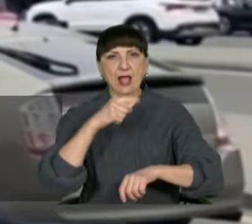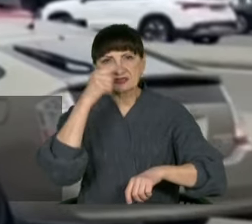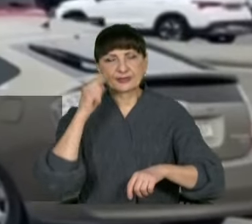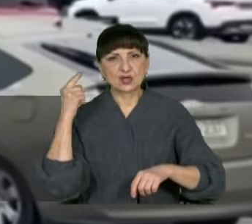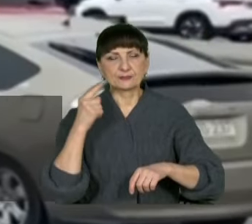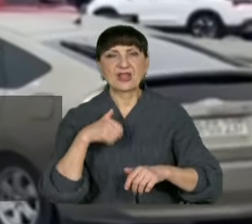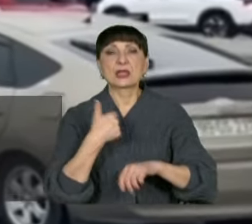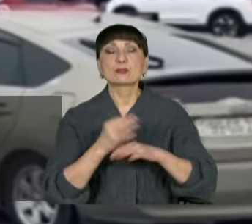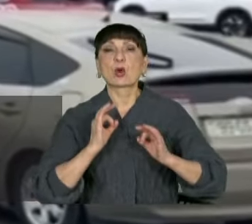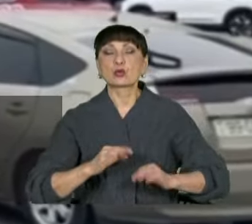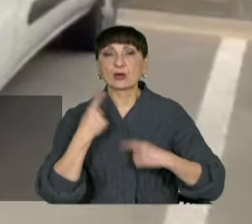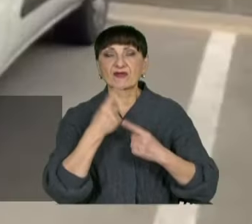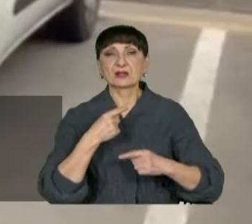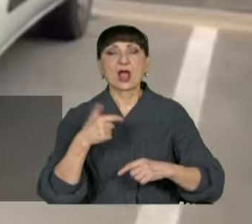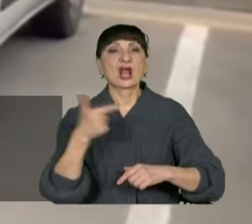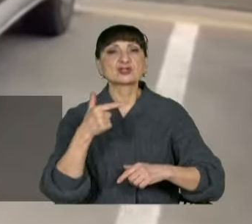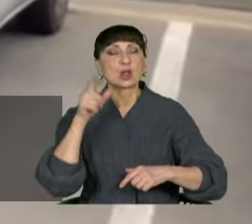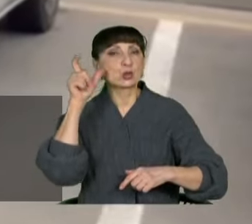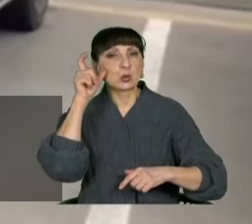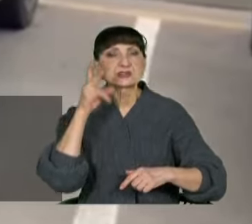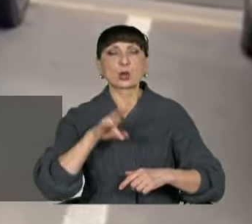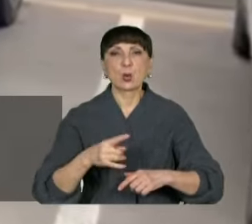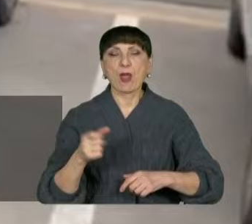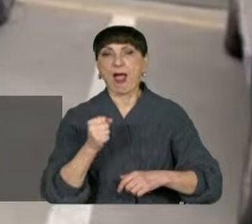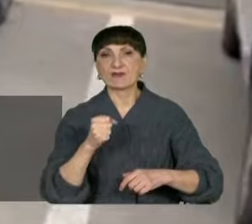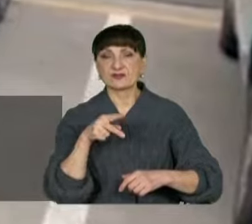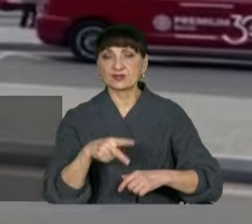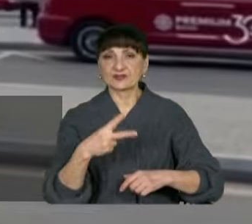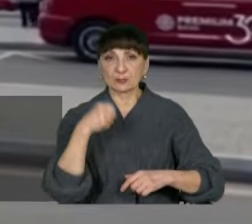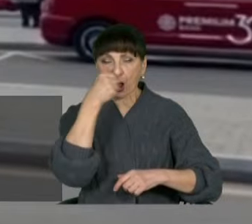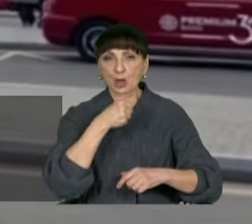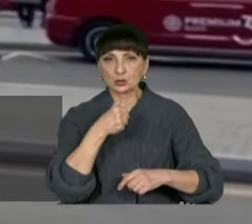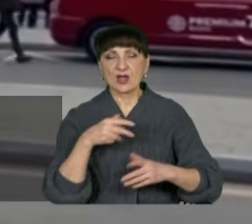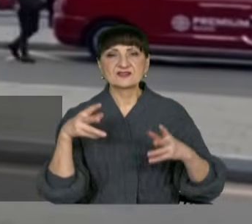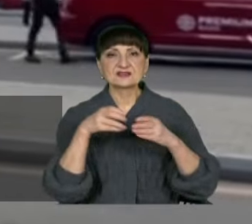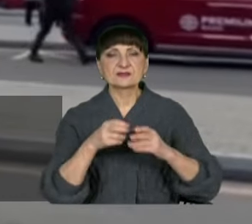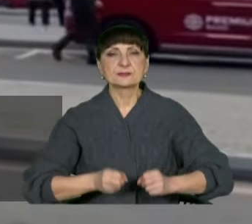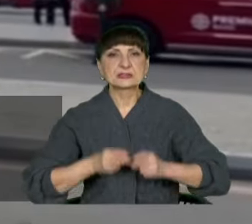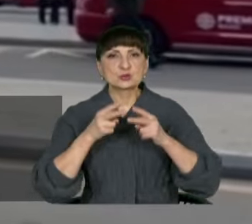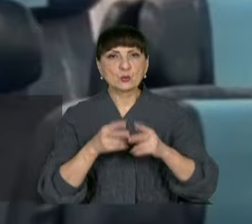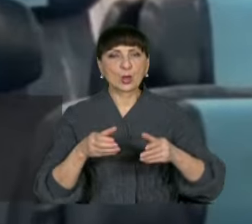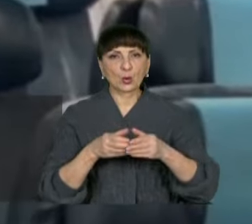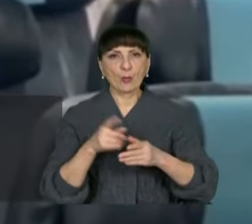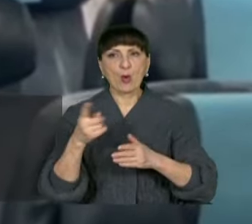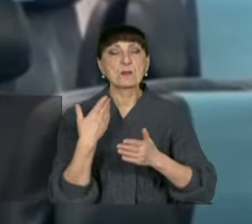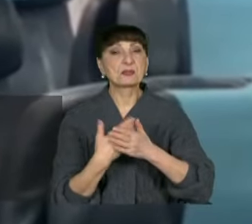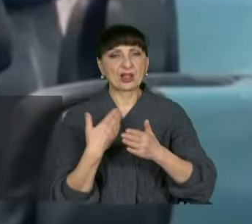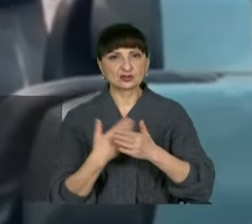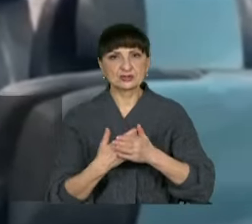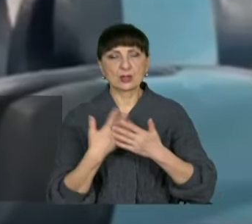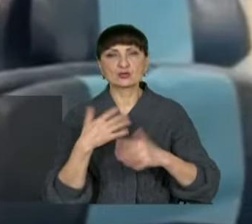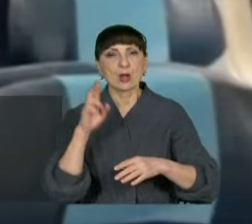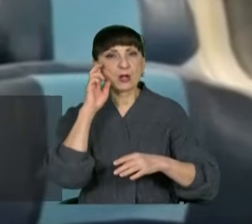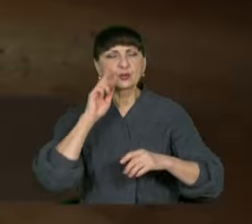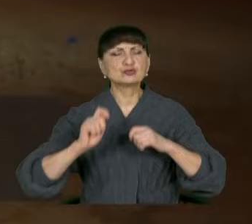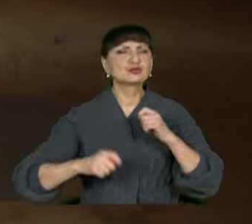сообщили в Генпрокуратуре, гражданин Турции с июля по август 2020 года в составе организованной группы предположительно нанес